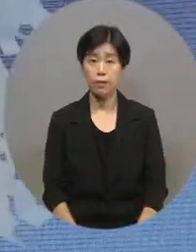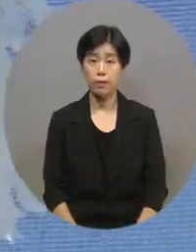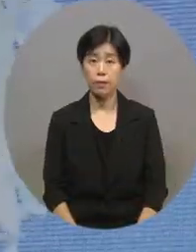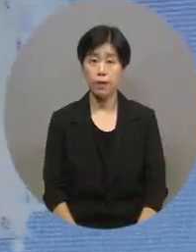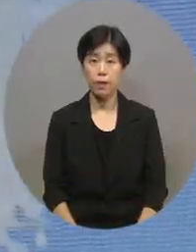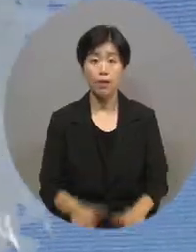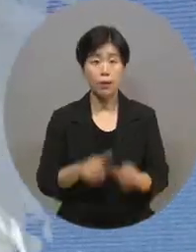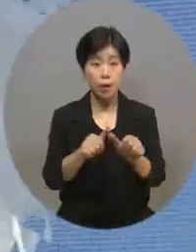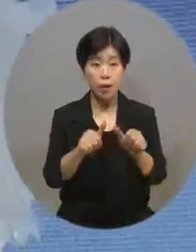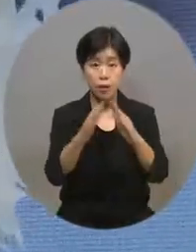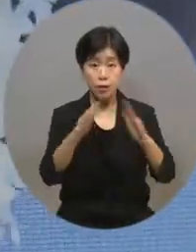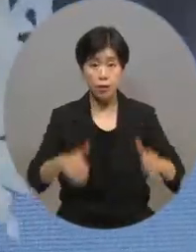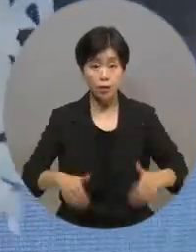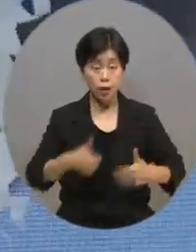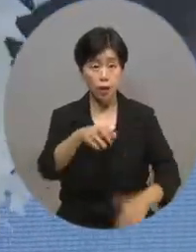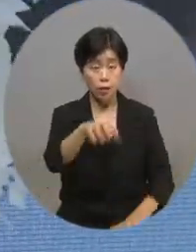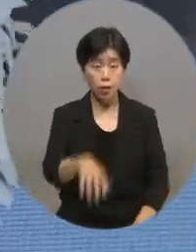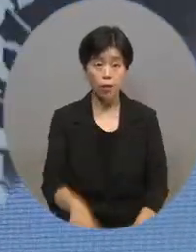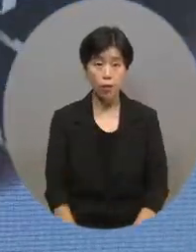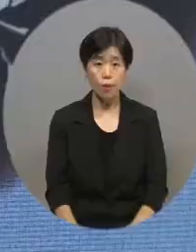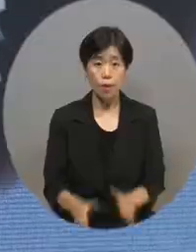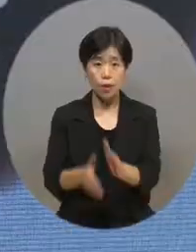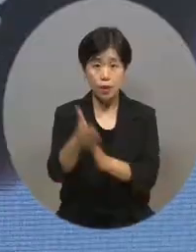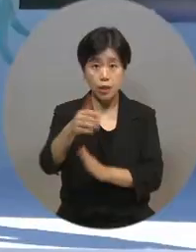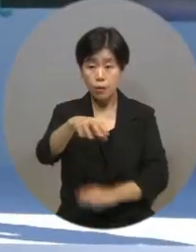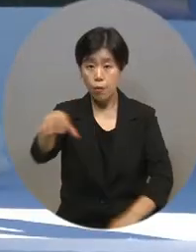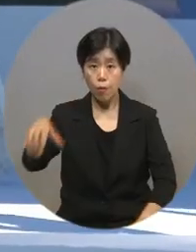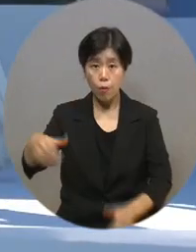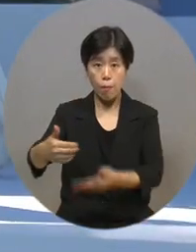이에 따라 전남도는 시군에서 접수한